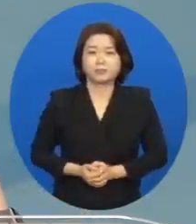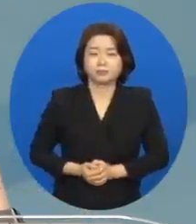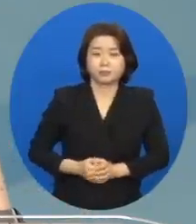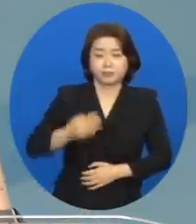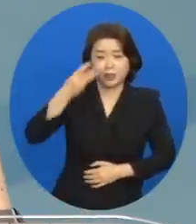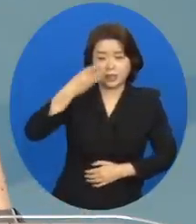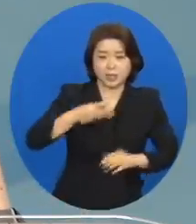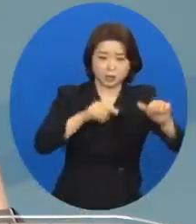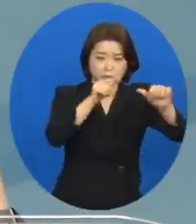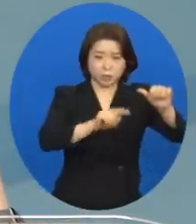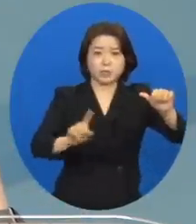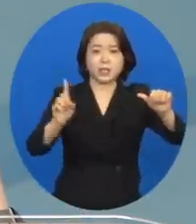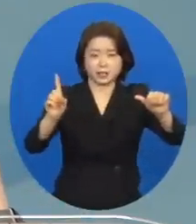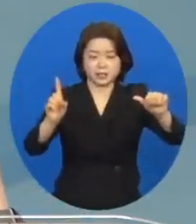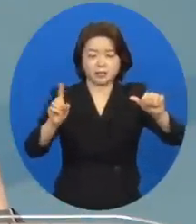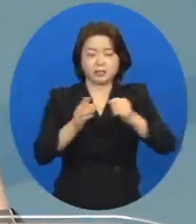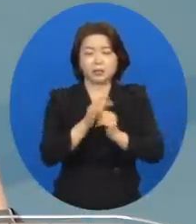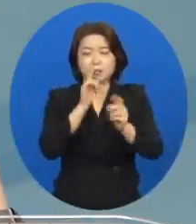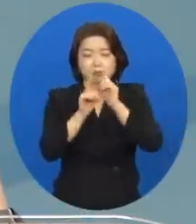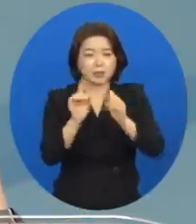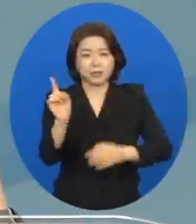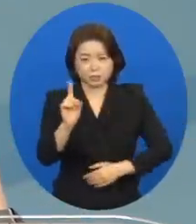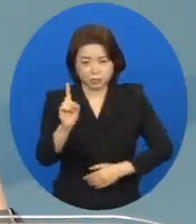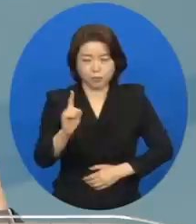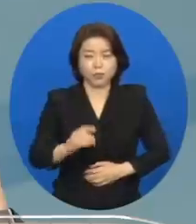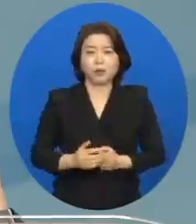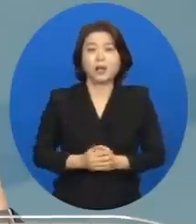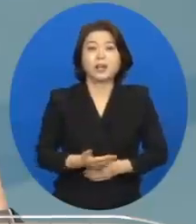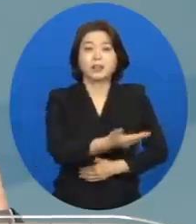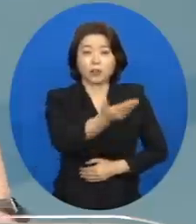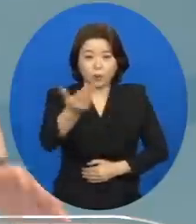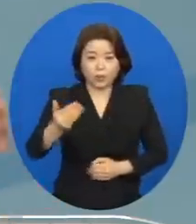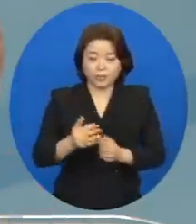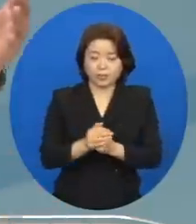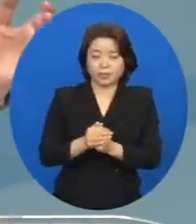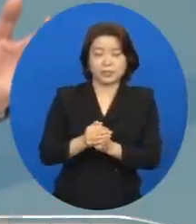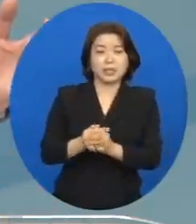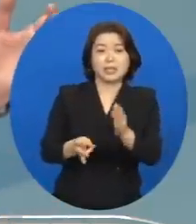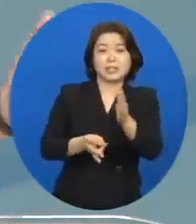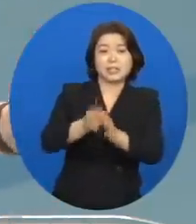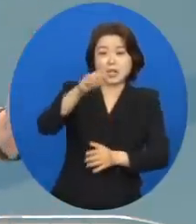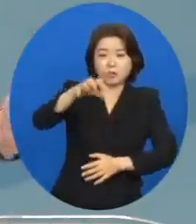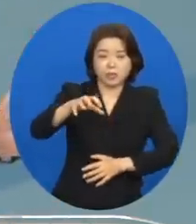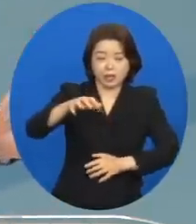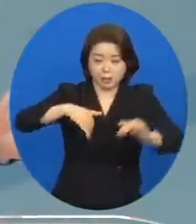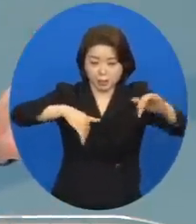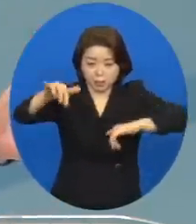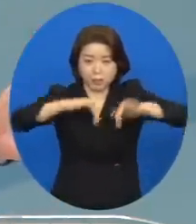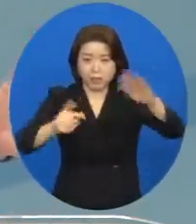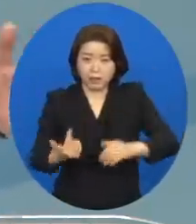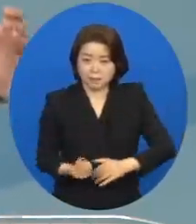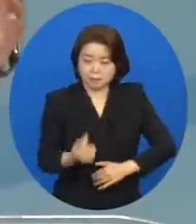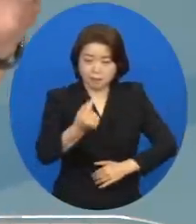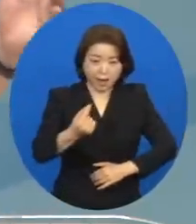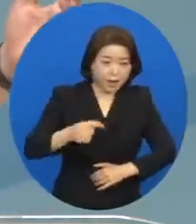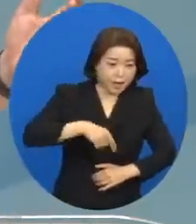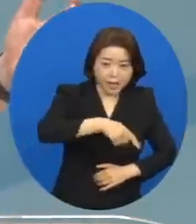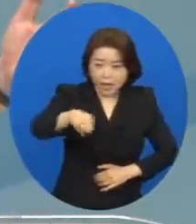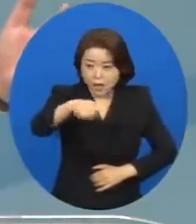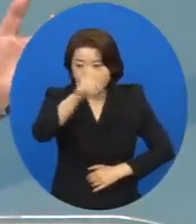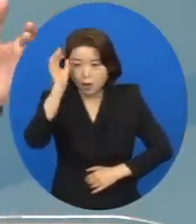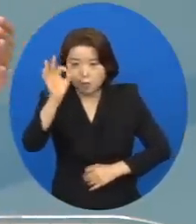예레미야 5장 1절 말씀에 이렇게 말씀합니다. 너희는 예루살렘 거리로 빨리 다니며 그